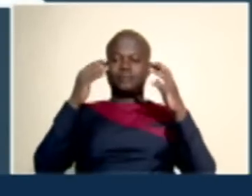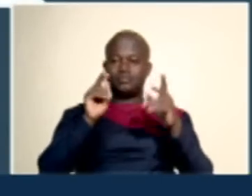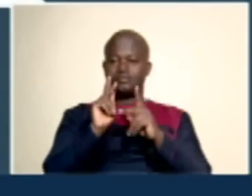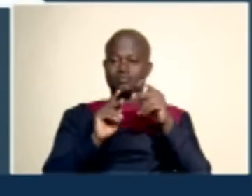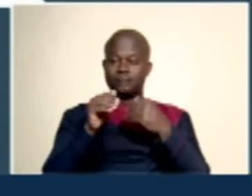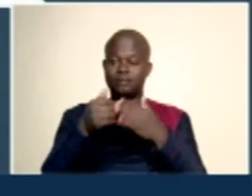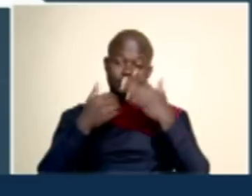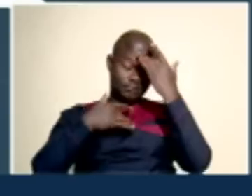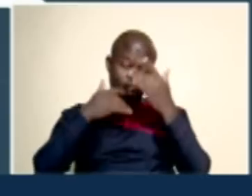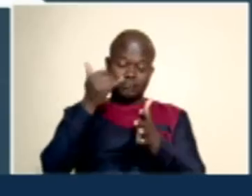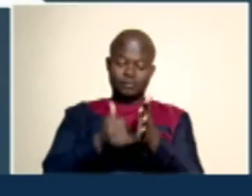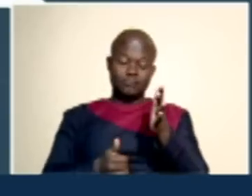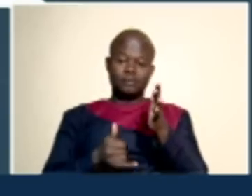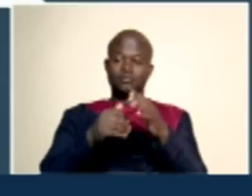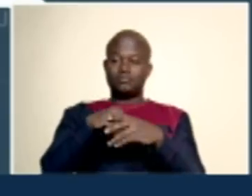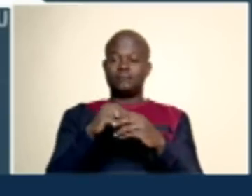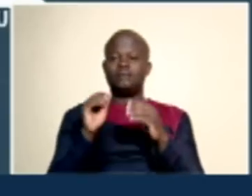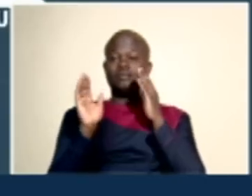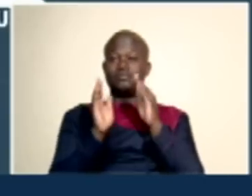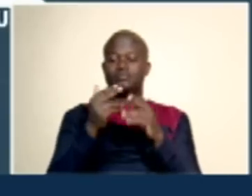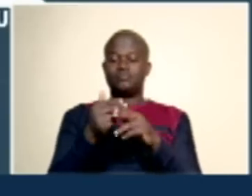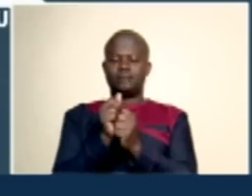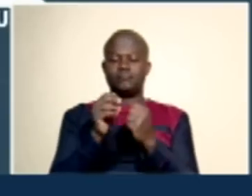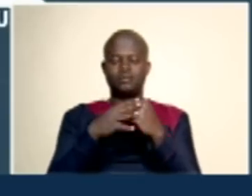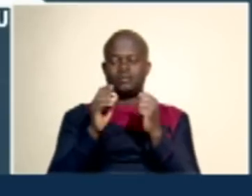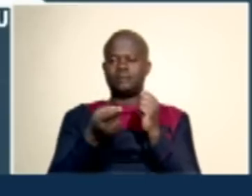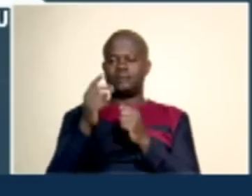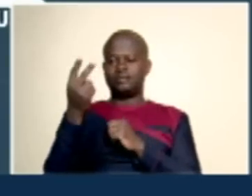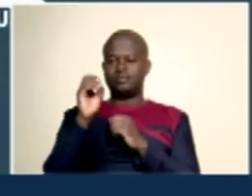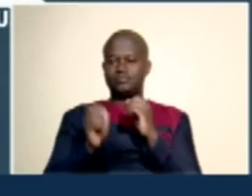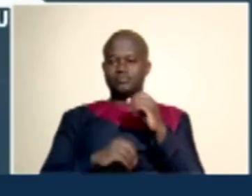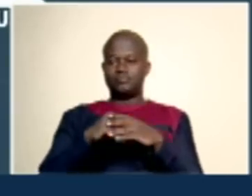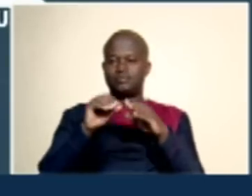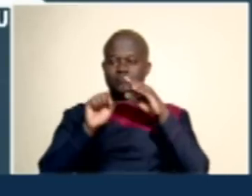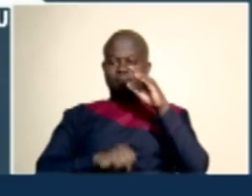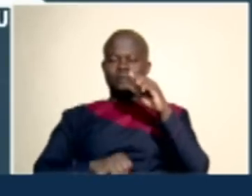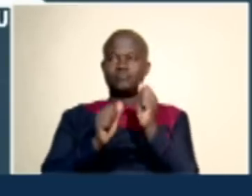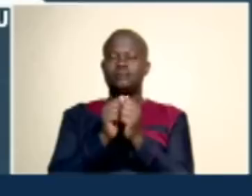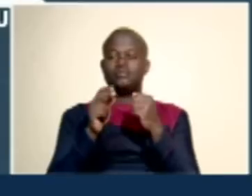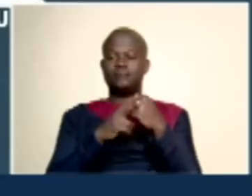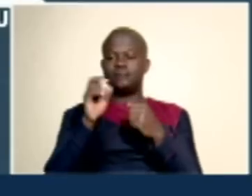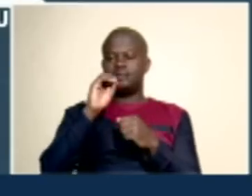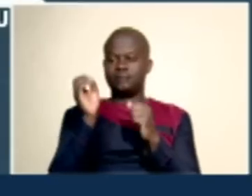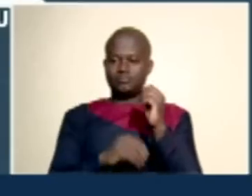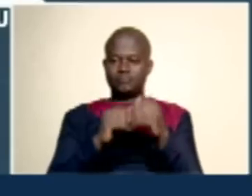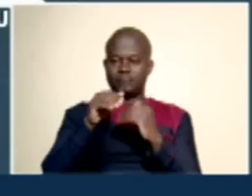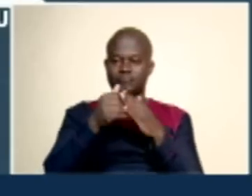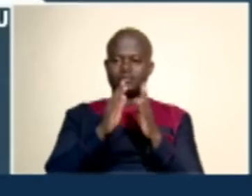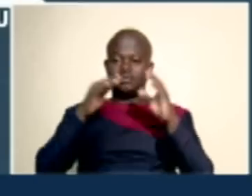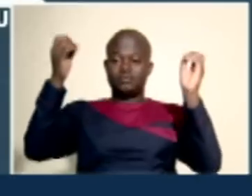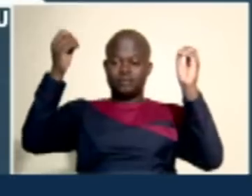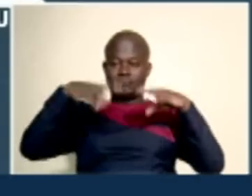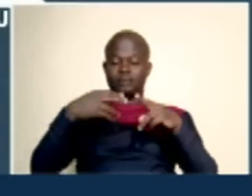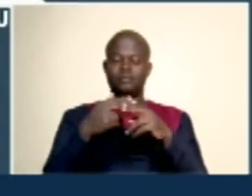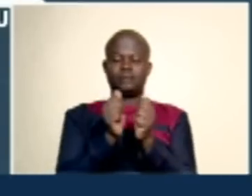w'abaturage bafite ubwandu bwa sida n'igipimo cya 19.2%, intara y'Amajyepfo ku gipimo cya 17%, umujyi wa Kigali ku